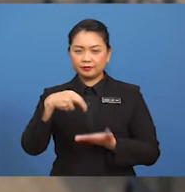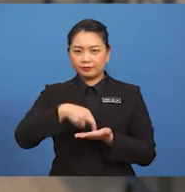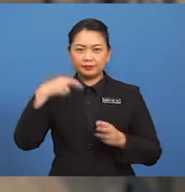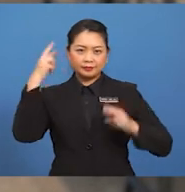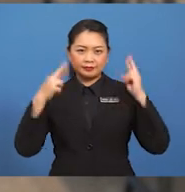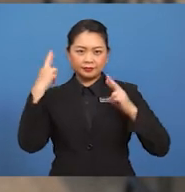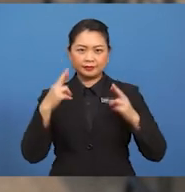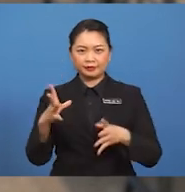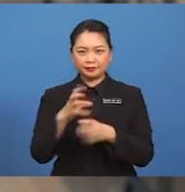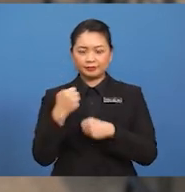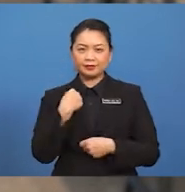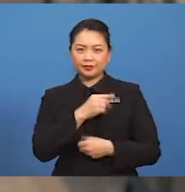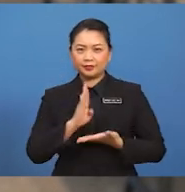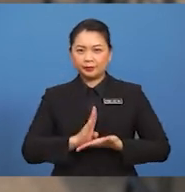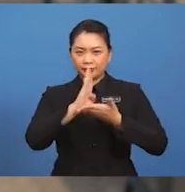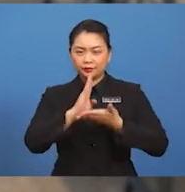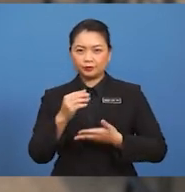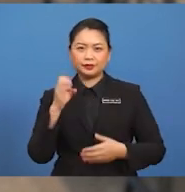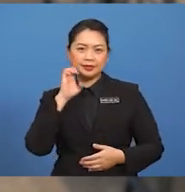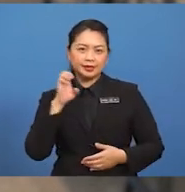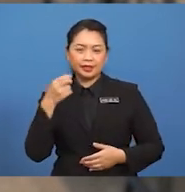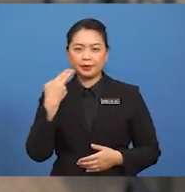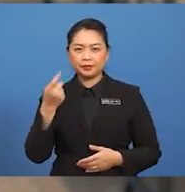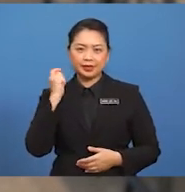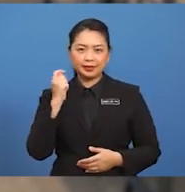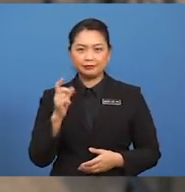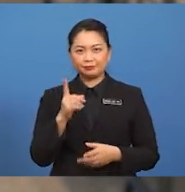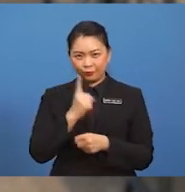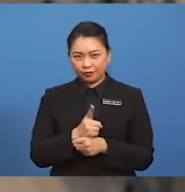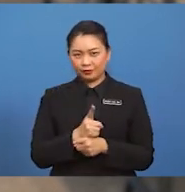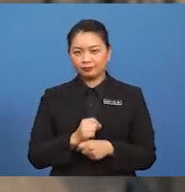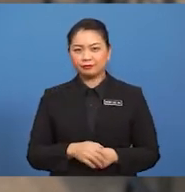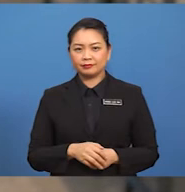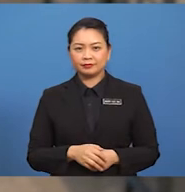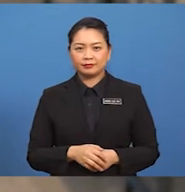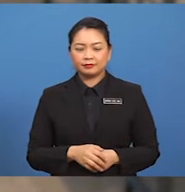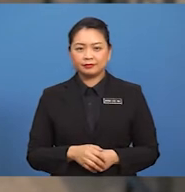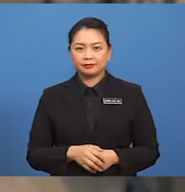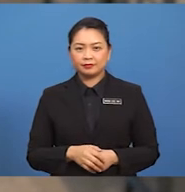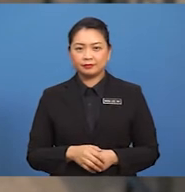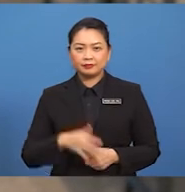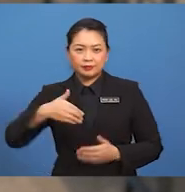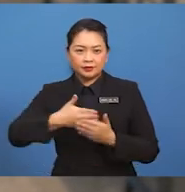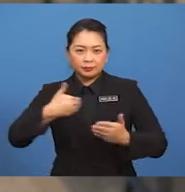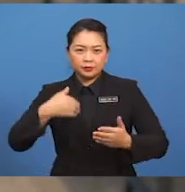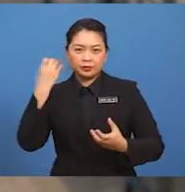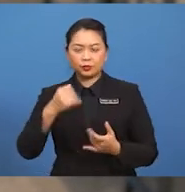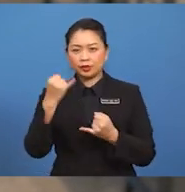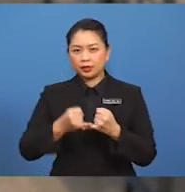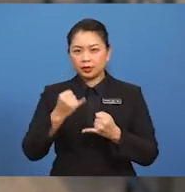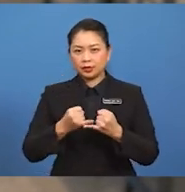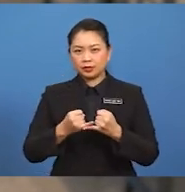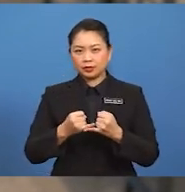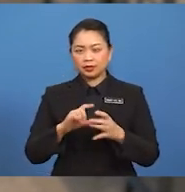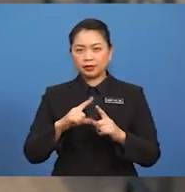ragu. Dapat tak kita bantu Cik Hamizah tadi? Dapatkan? Jadi, sebelum cikgu akhiri kelas